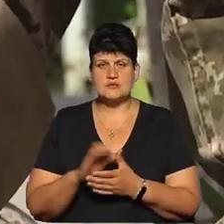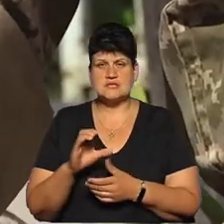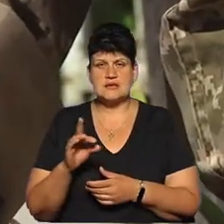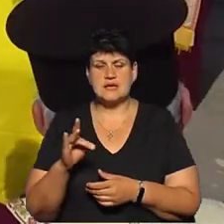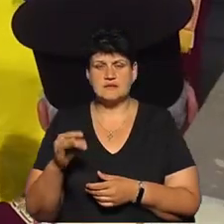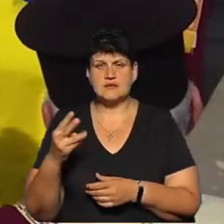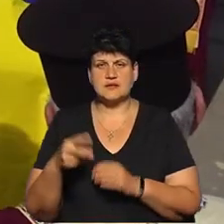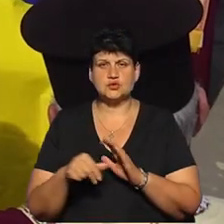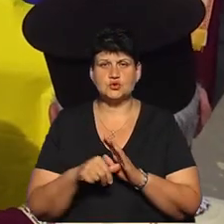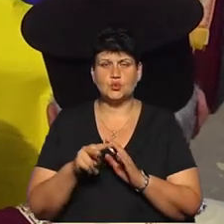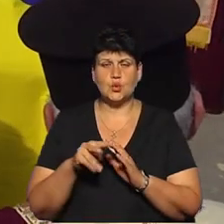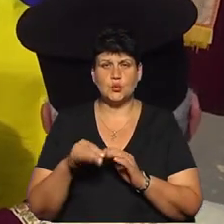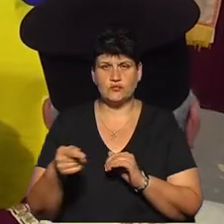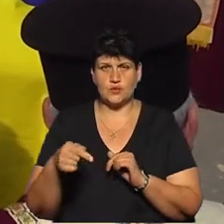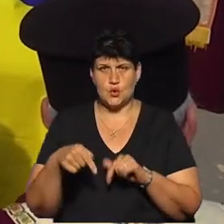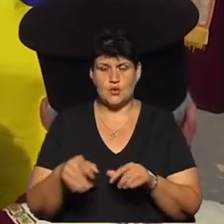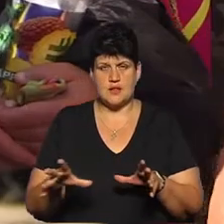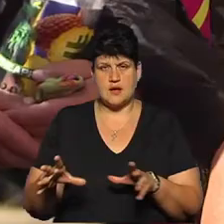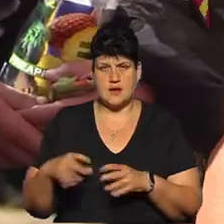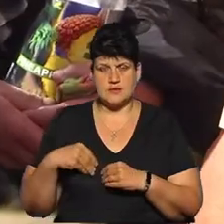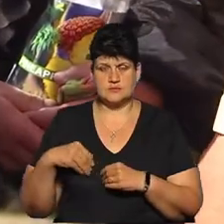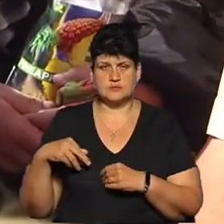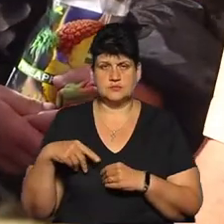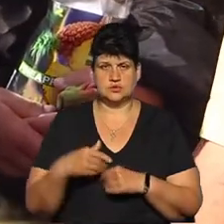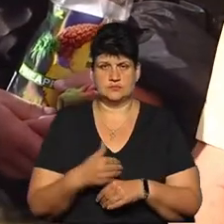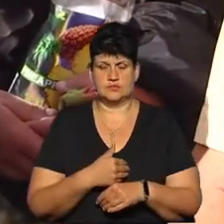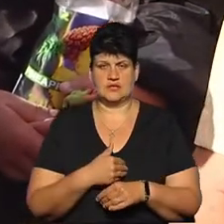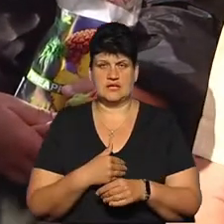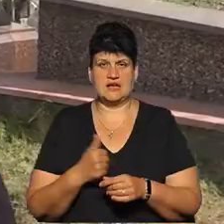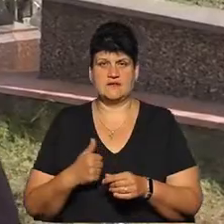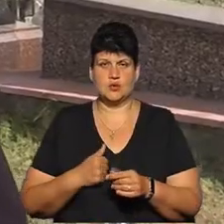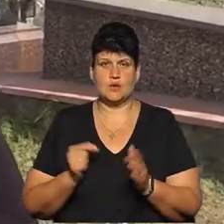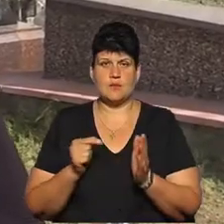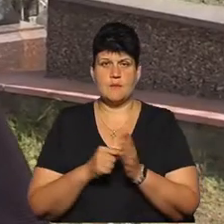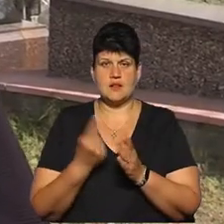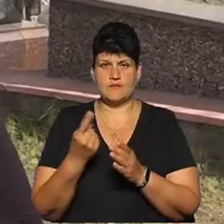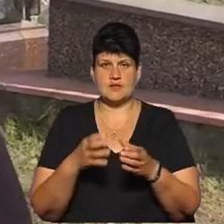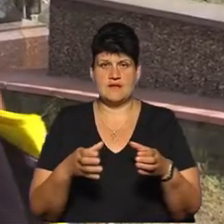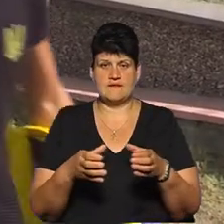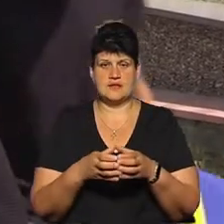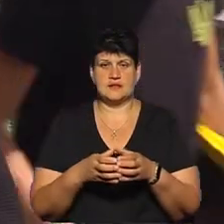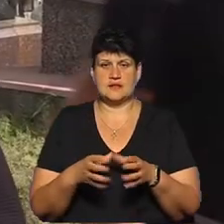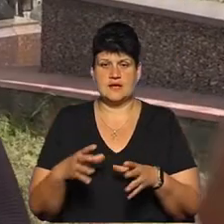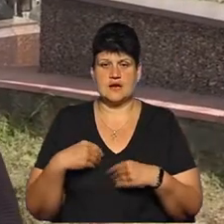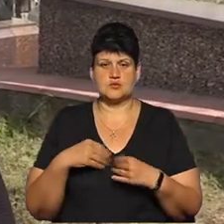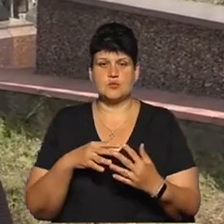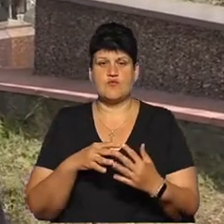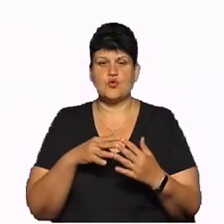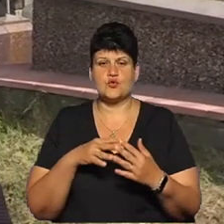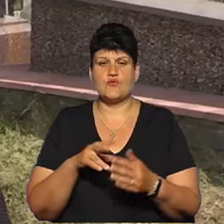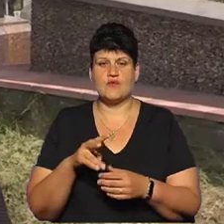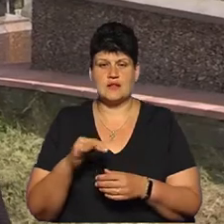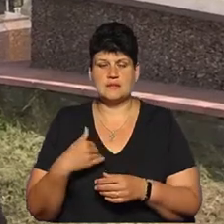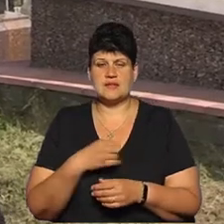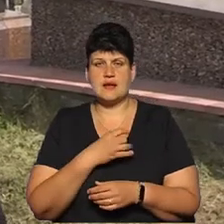лютого в Тернополі, коли разом пішли добровольцями на війну, потрапили в одне відділення. Разом воювали, але мене ранило 30